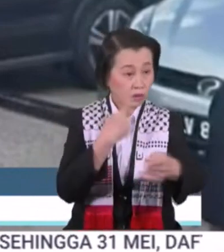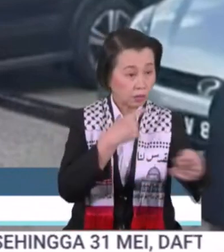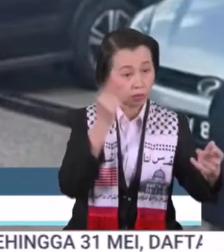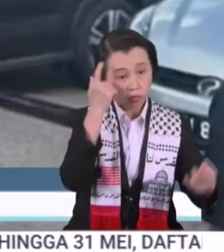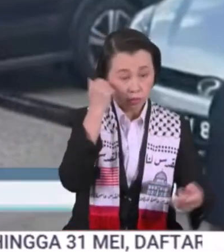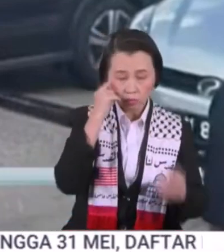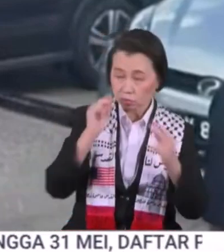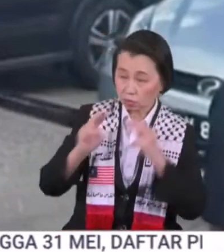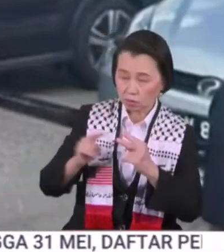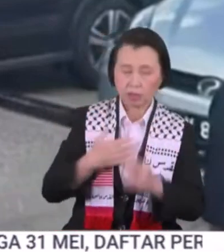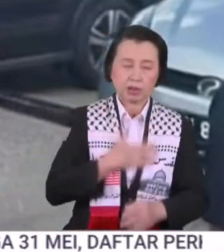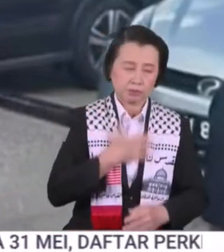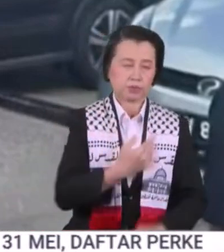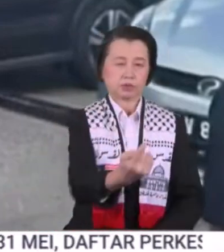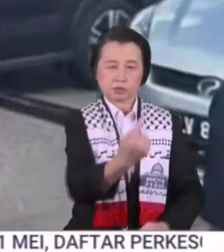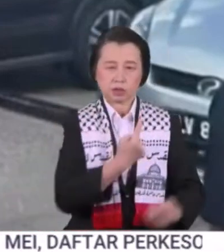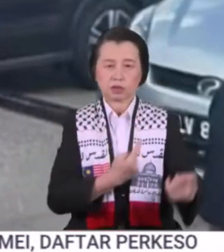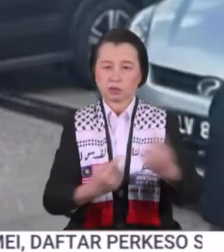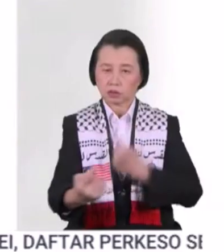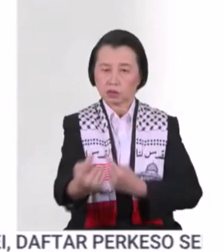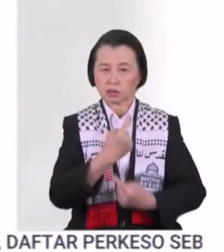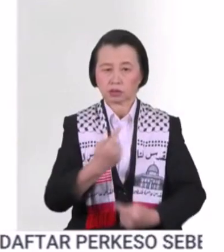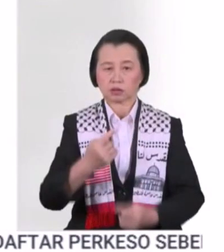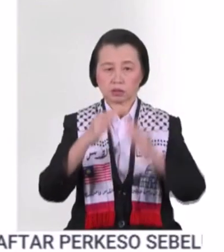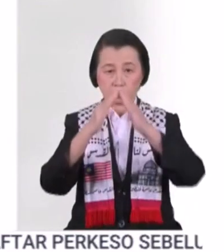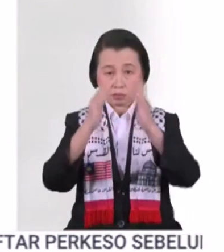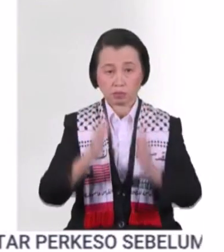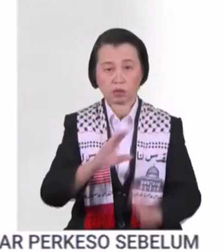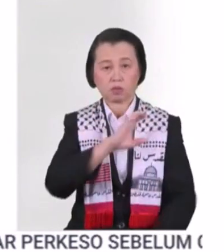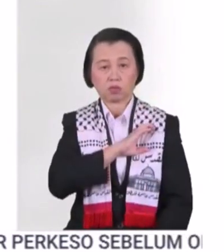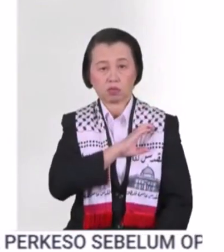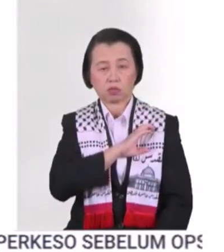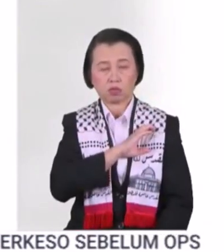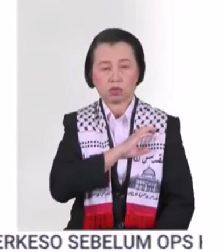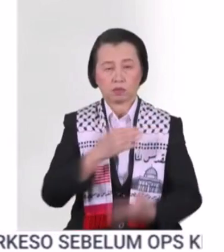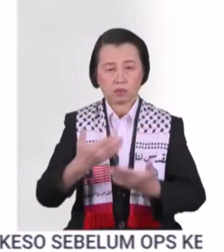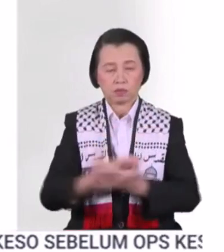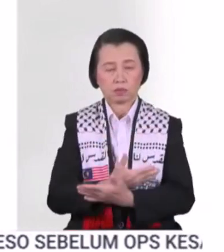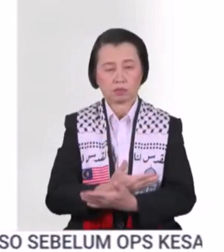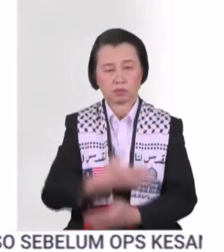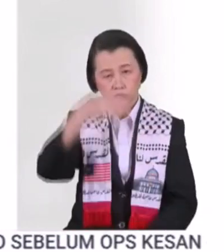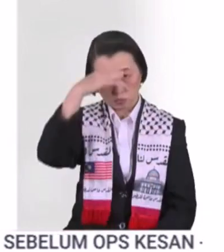maklumat kejadian diminta tampil ke Ibu Pejabat Polis Daerah Johor Bahru Selatan.